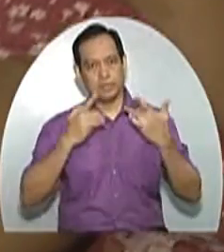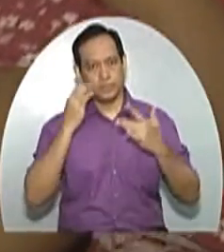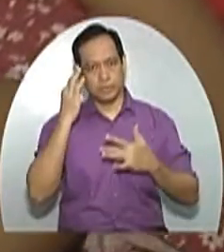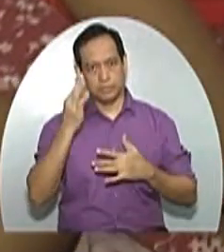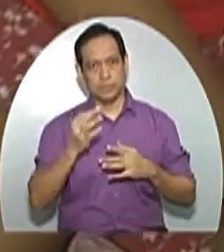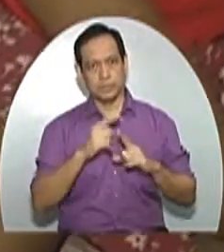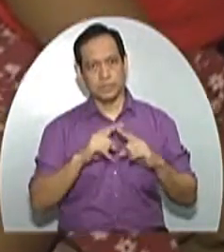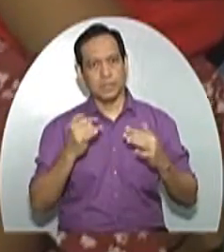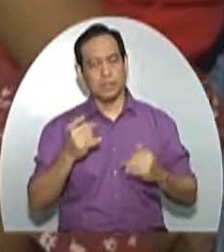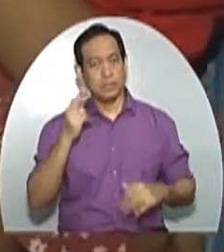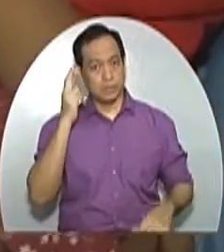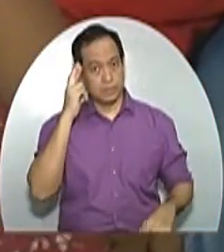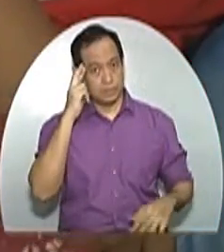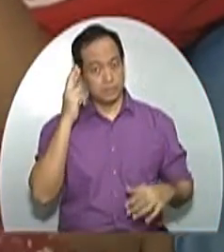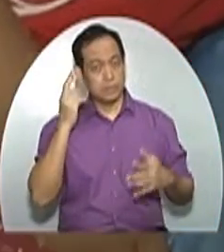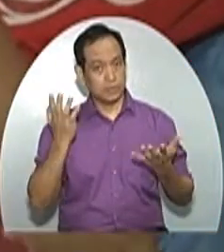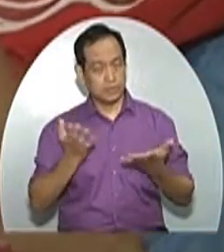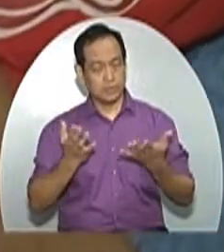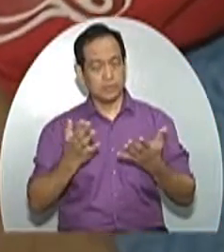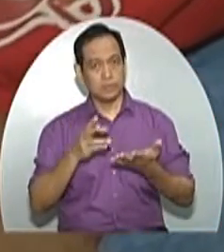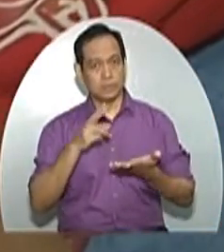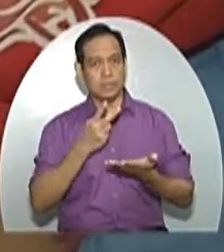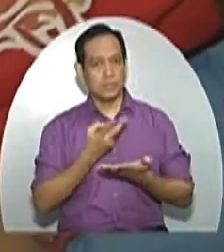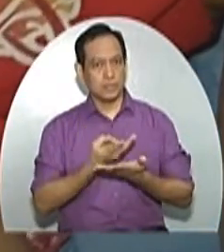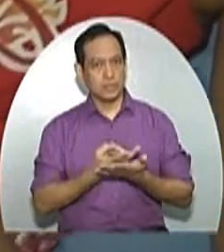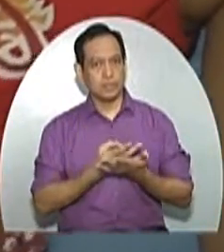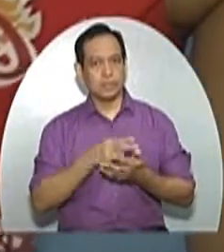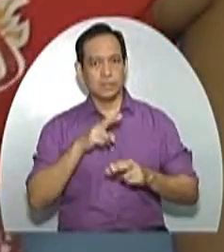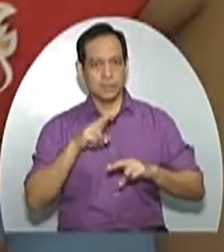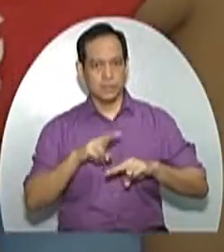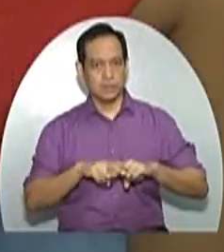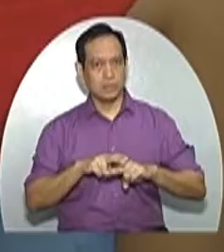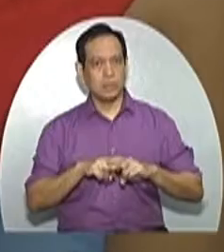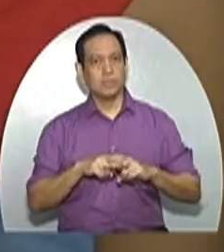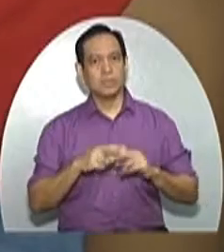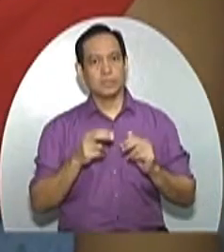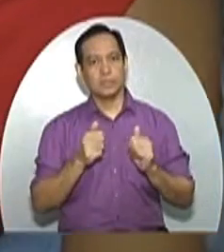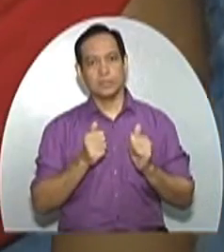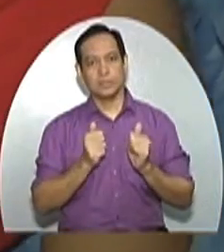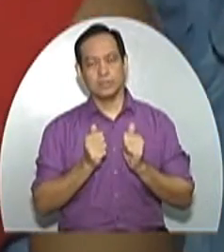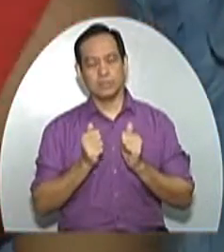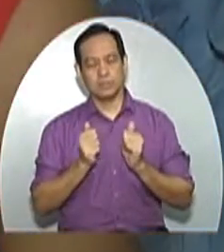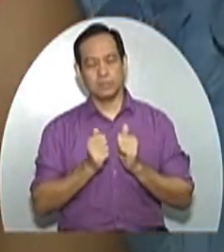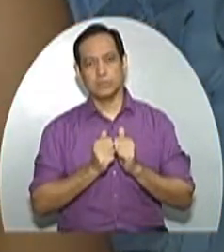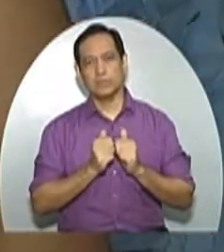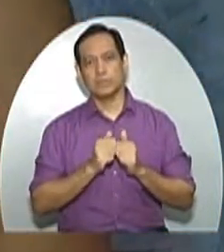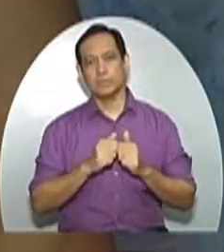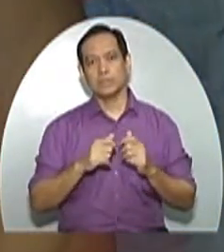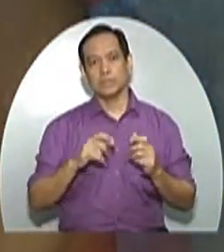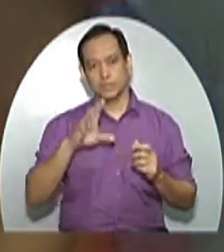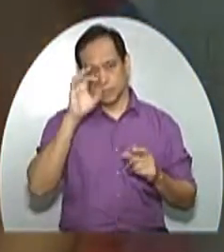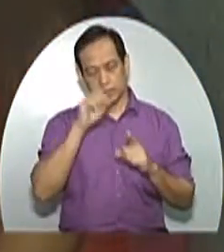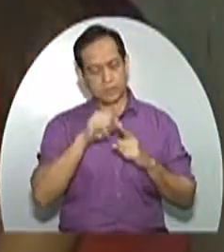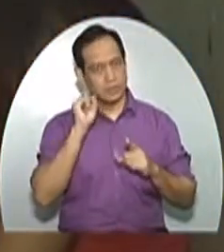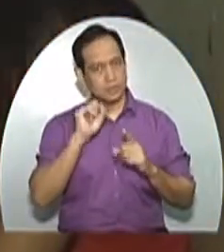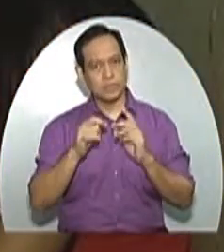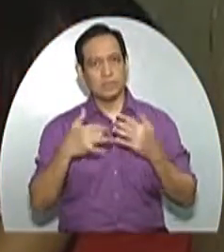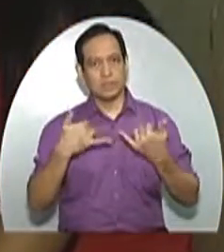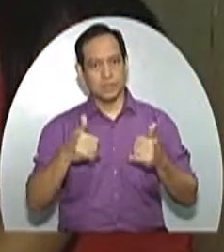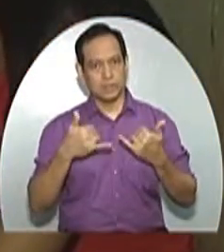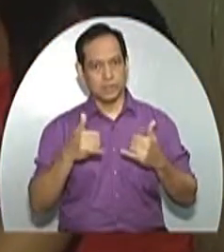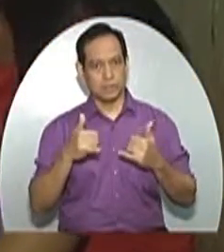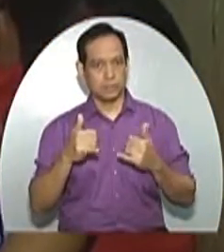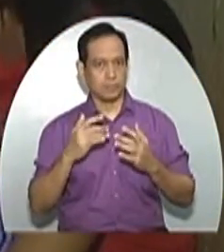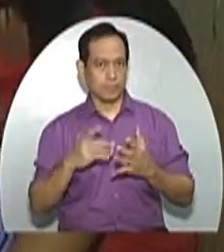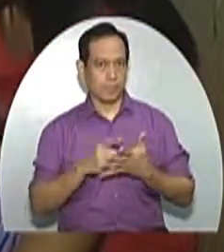Ramon. Madalas nakahiga o di kaya nakaupo lamang habang kalaro ang kanyang mga kapatid. Marso